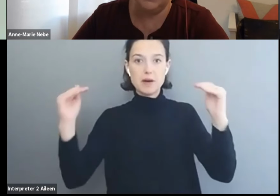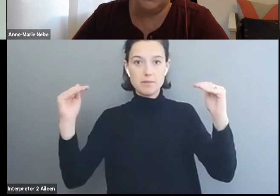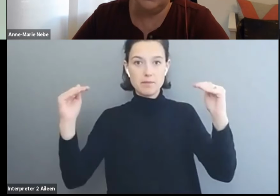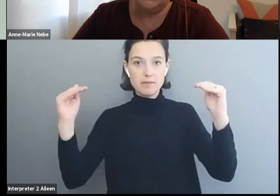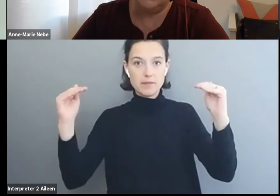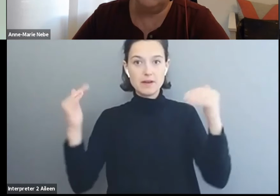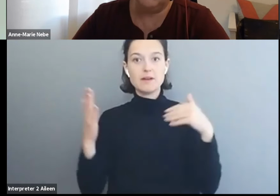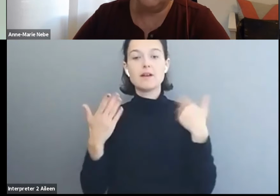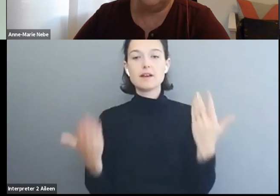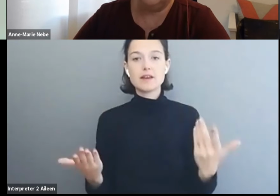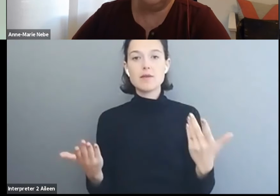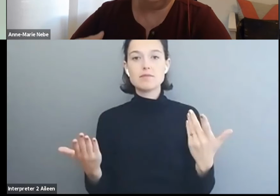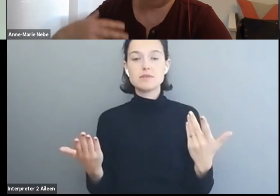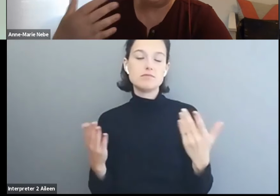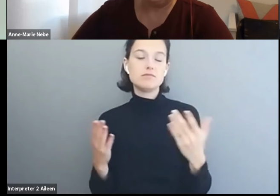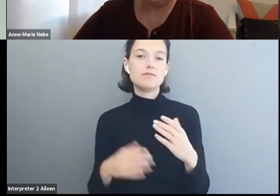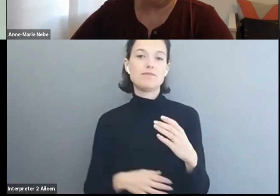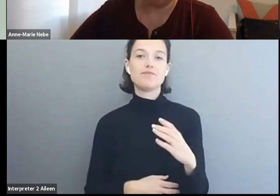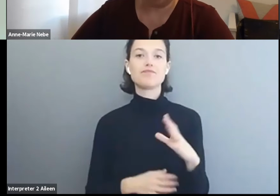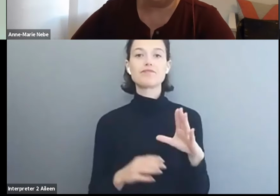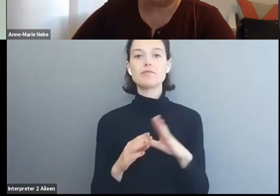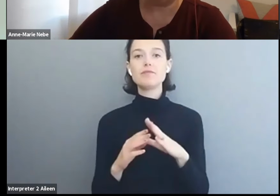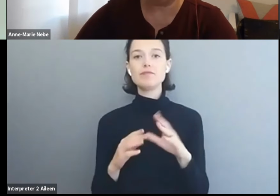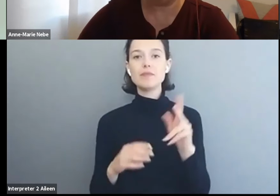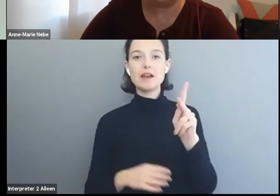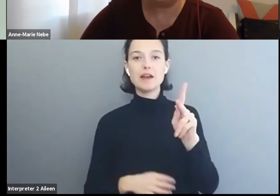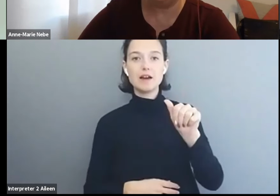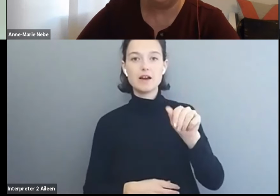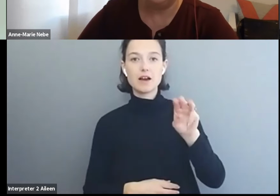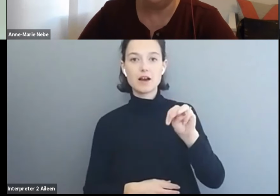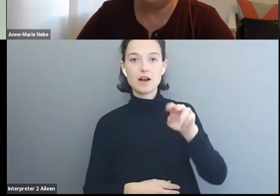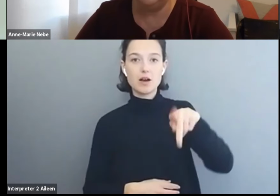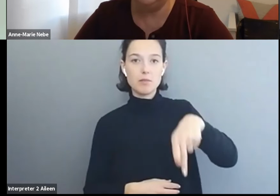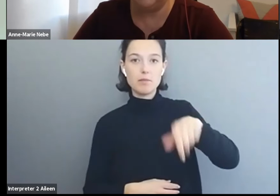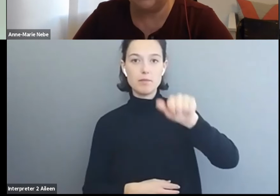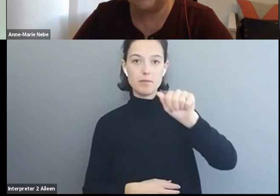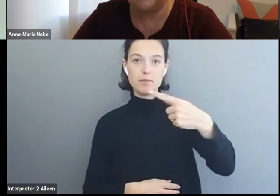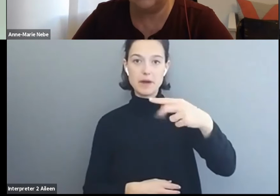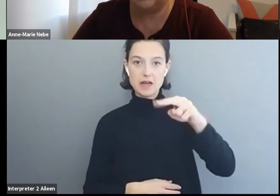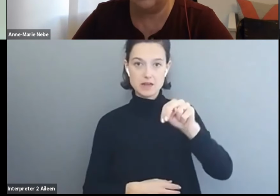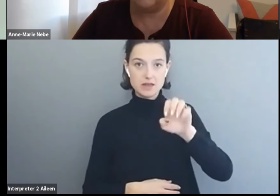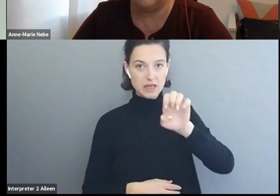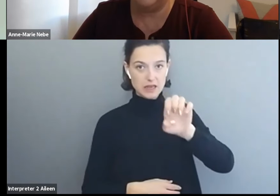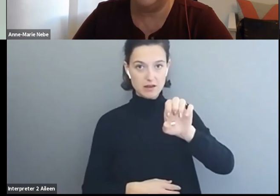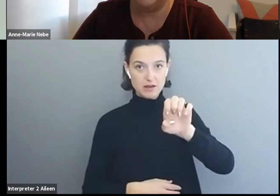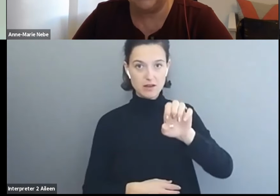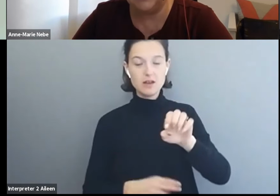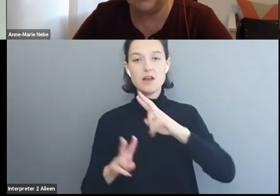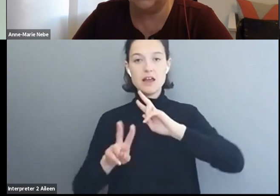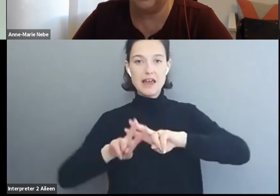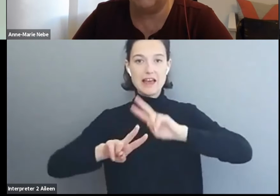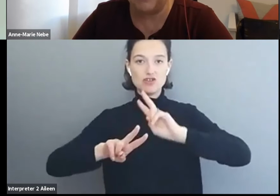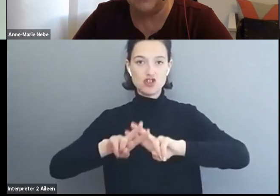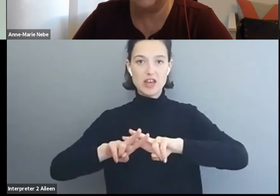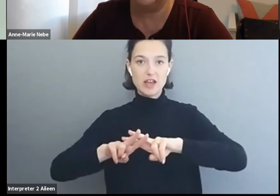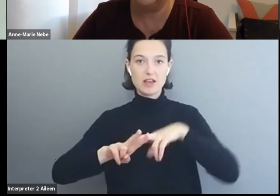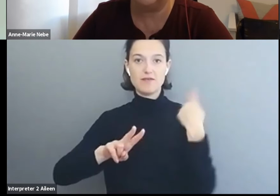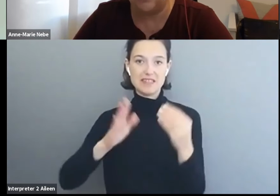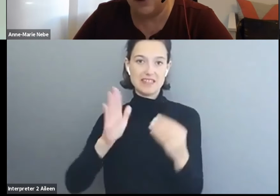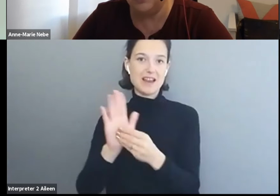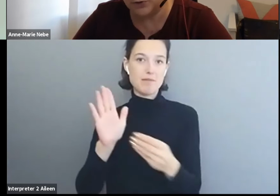dabei hier Werte, die wir nach außen tragen, denen wir jetzt noch ein richtiges